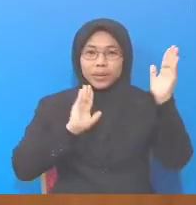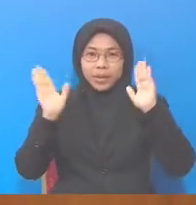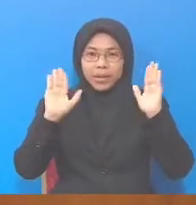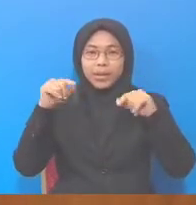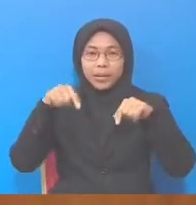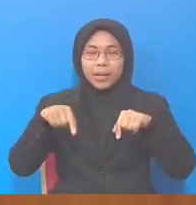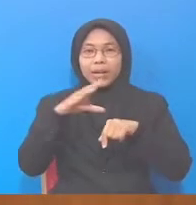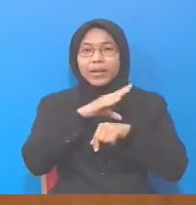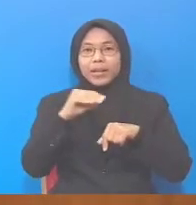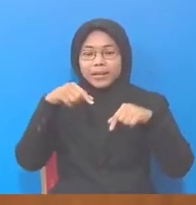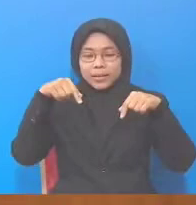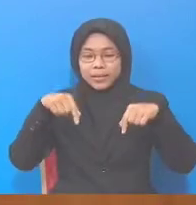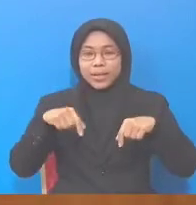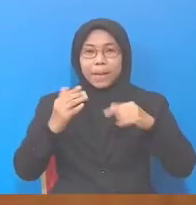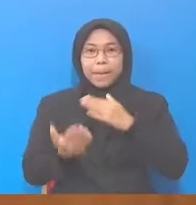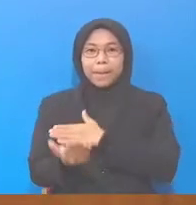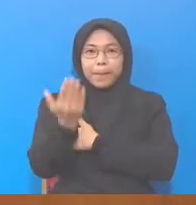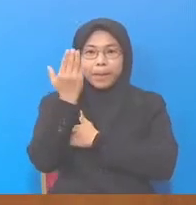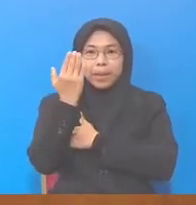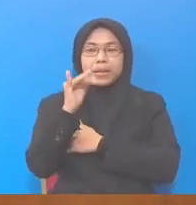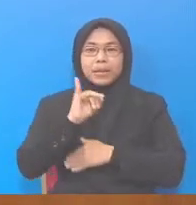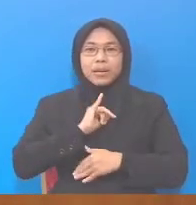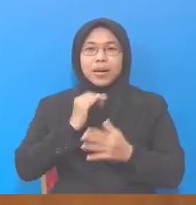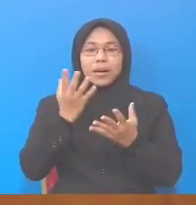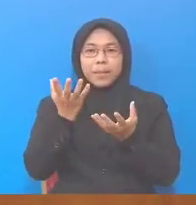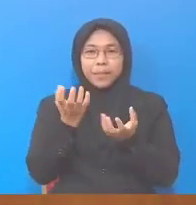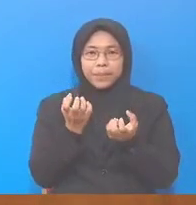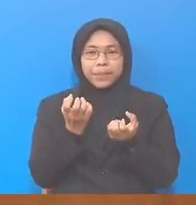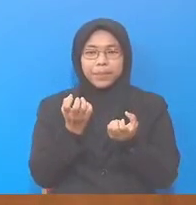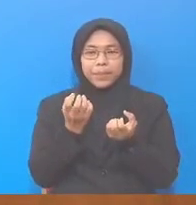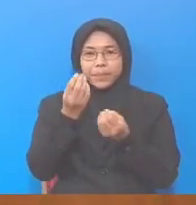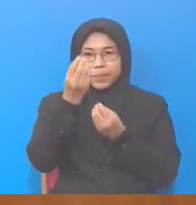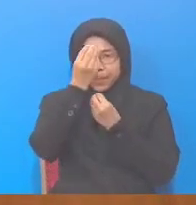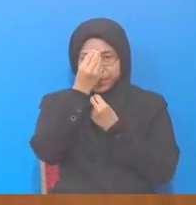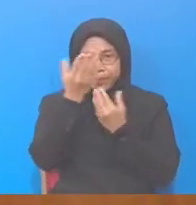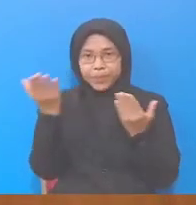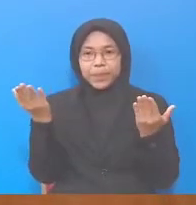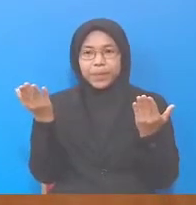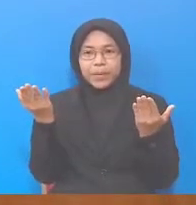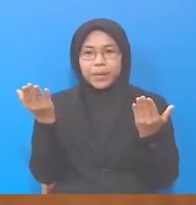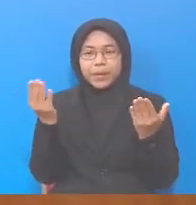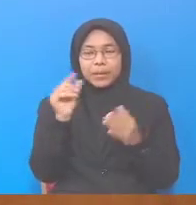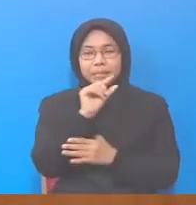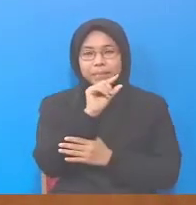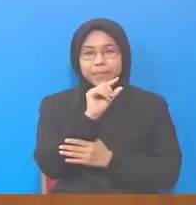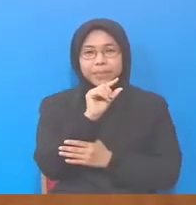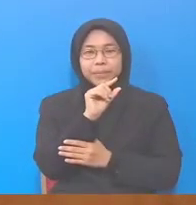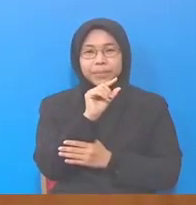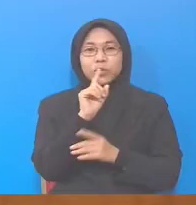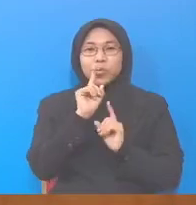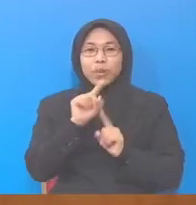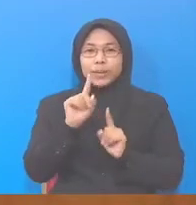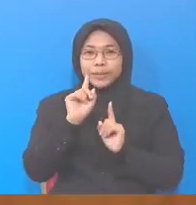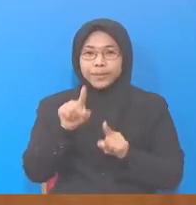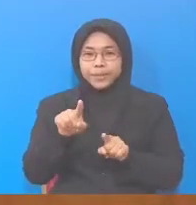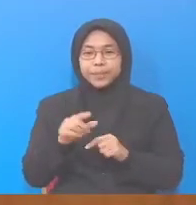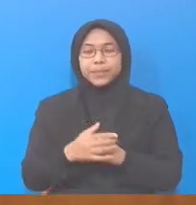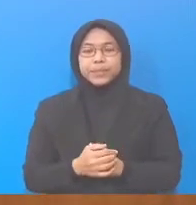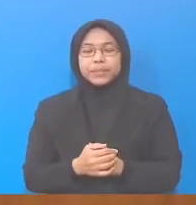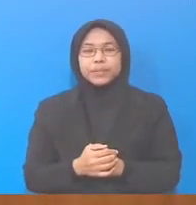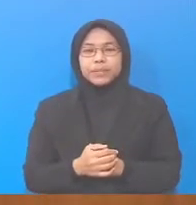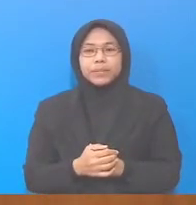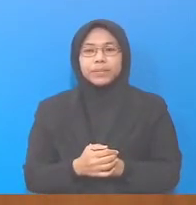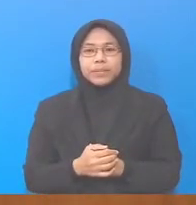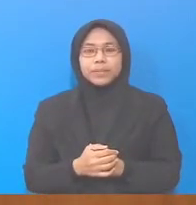dana pada Pagi ini saya ingin memberi serba sedikit jawaban